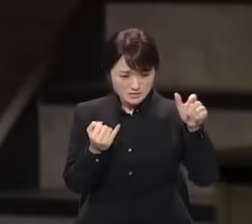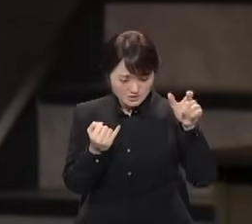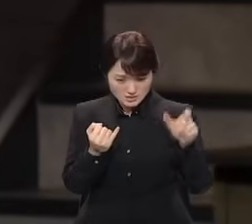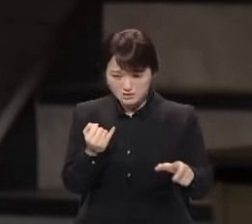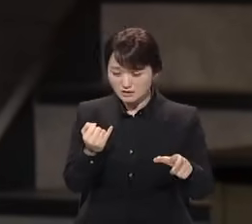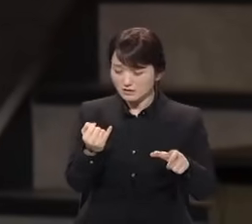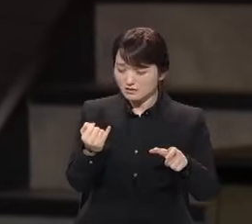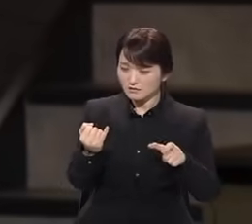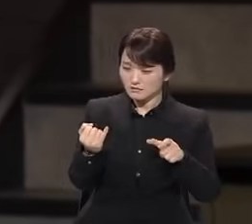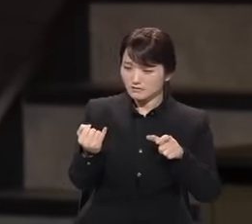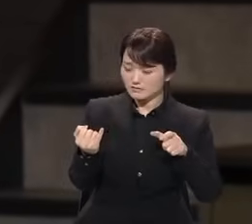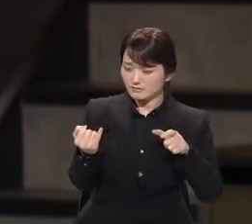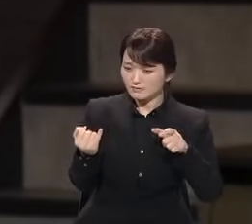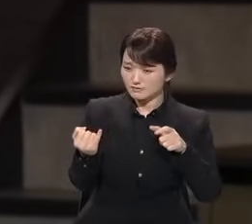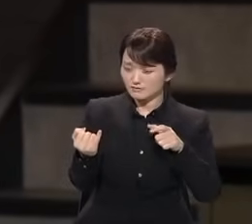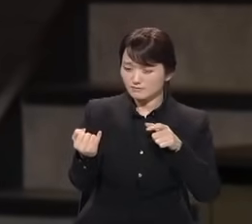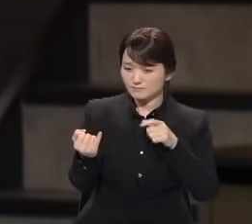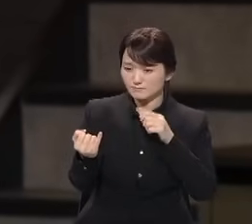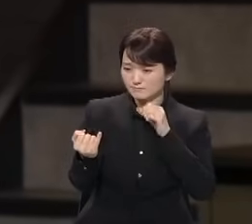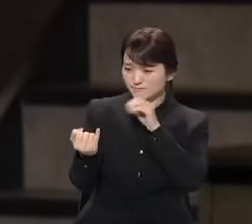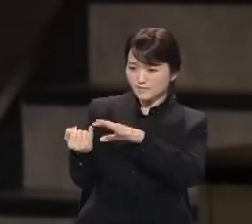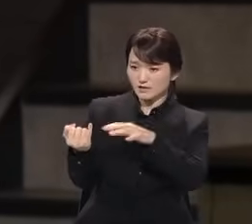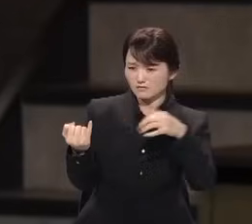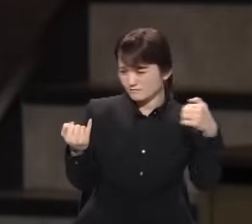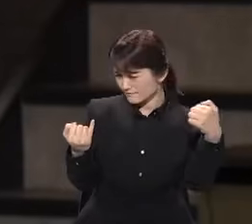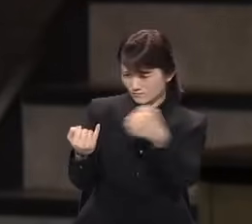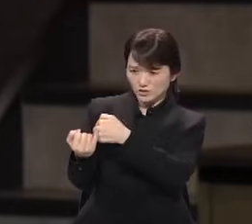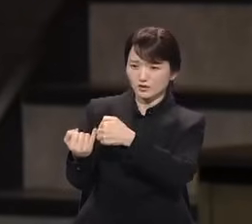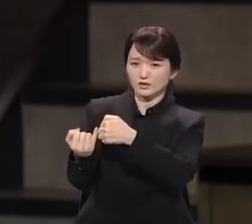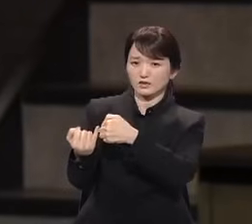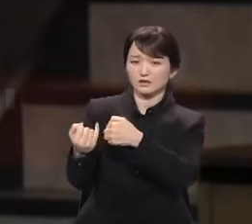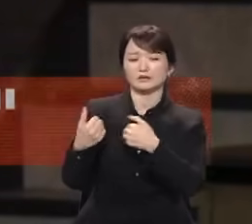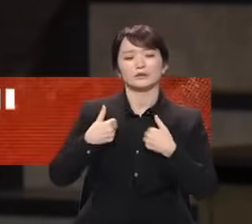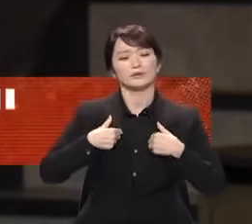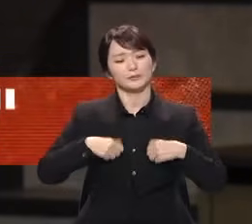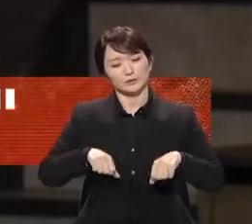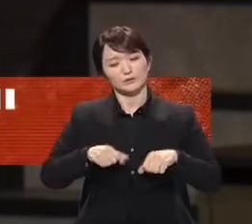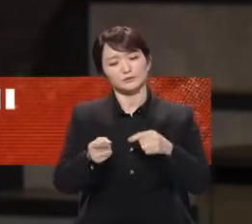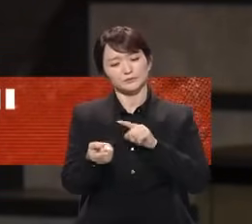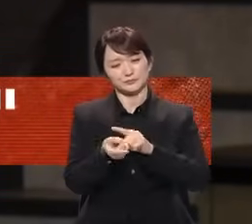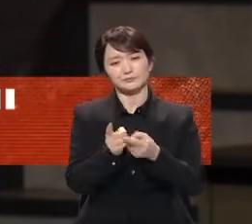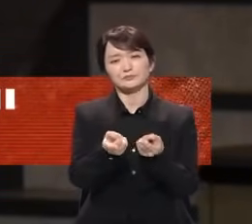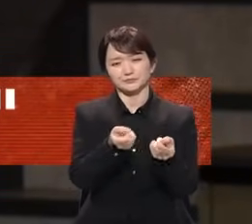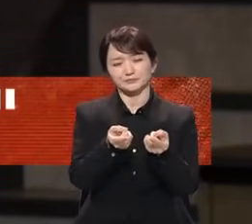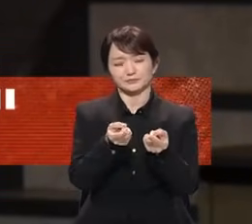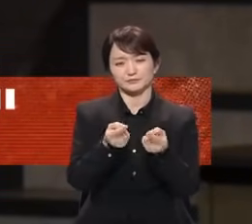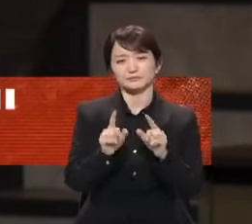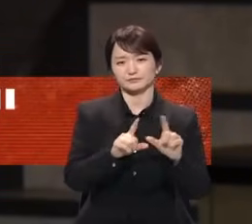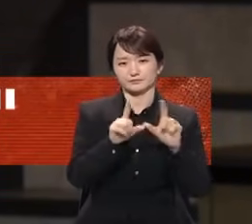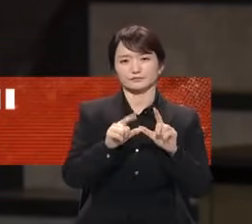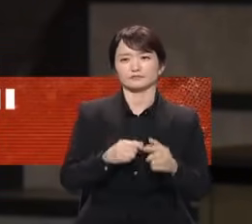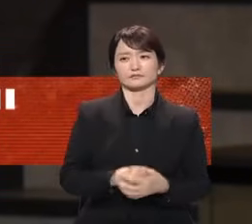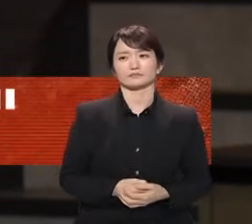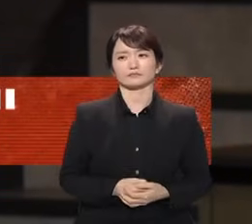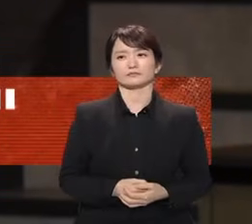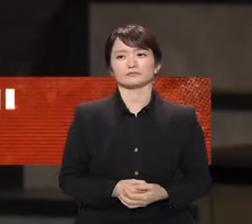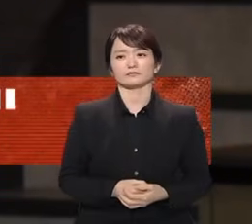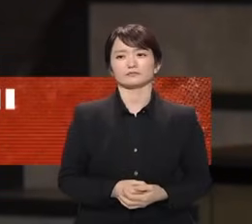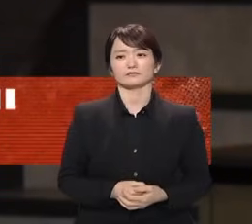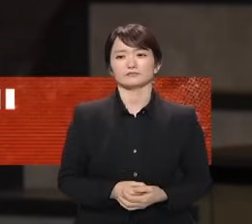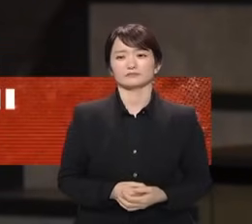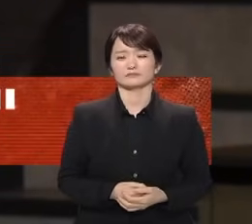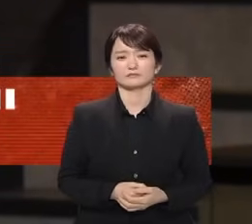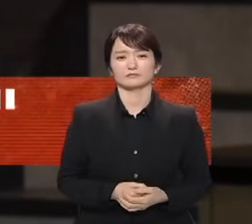처음에 딱 초기에 폭행을 한번 하니까 그다음부터 이제 포기하고 맞춰가신 것 같아요. 지금 뭐 이렇게 사실은 뭐 온 식구가